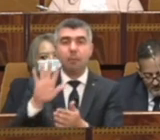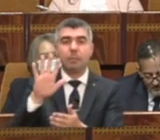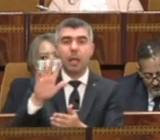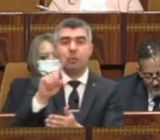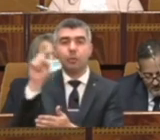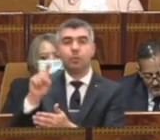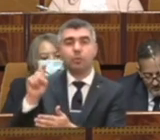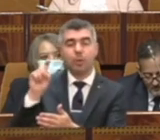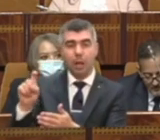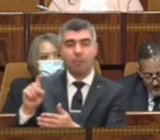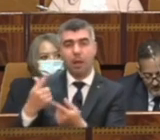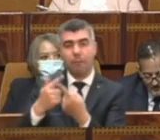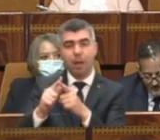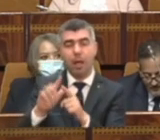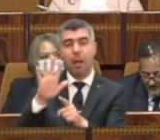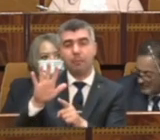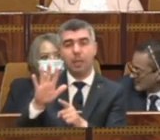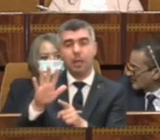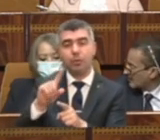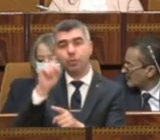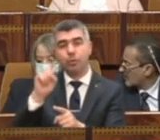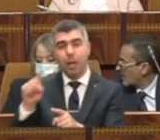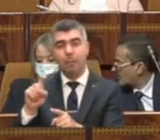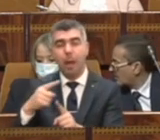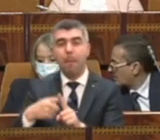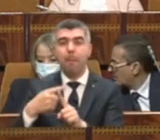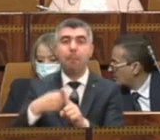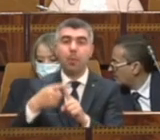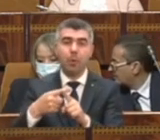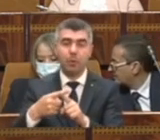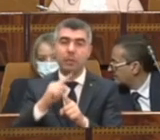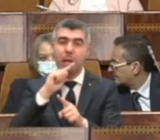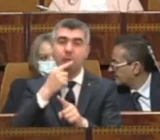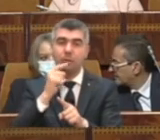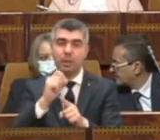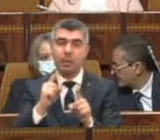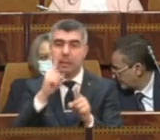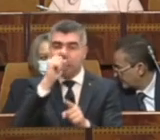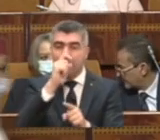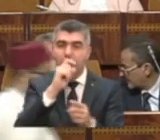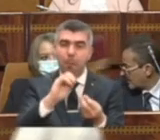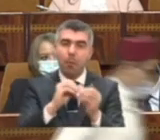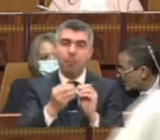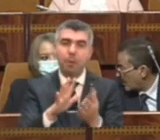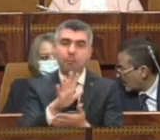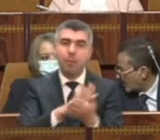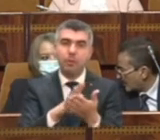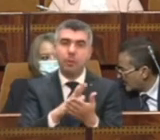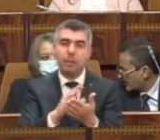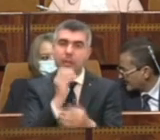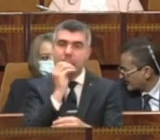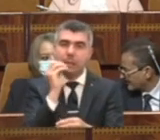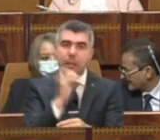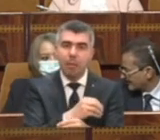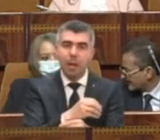وكذلك قطب سكورة 5 جماعات، وقطب إغرم الوغدار 5 جماعات. هذه المناطق تعيش صعوبات وإكراهات بخصوص تدبير النفايات